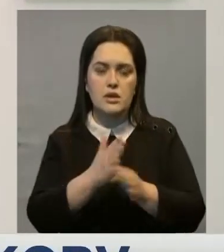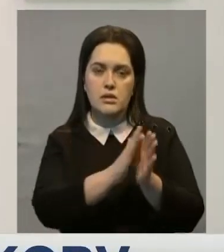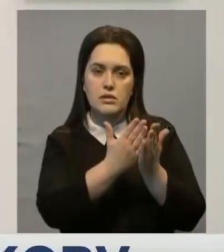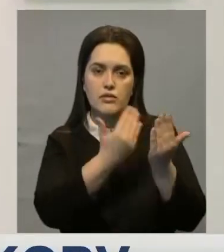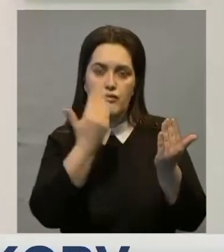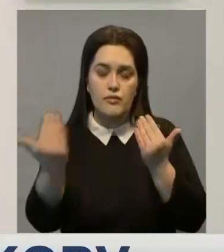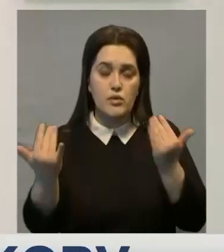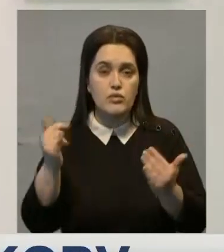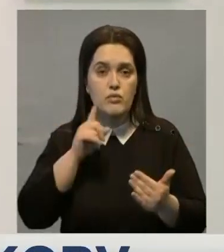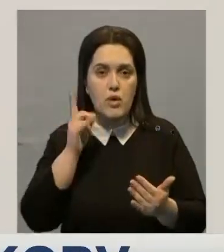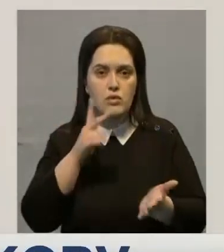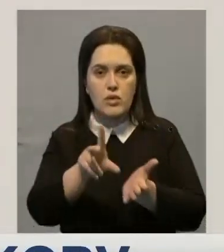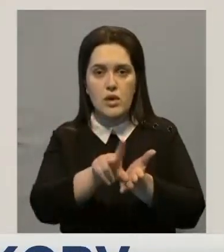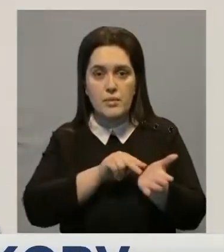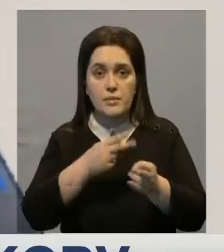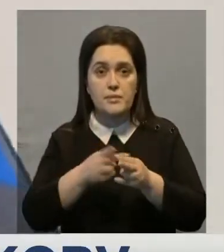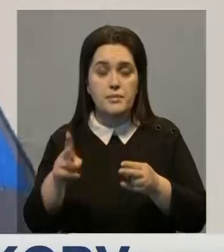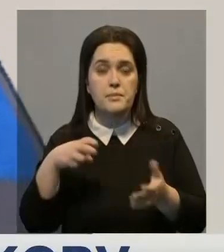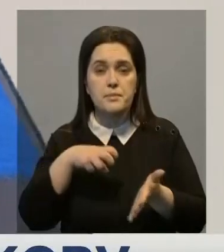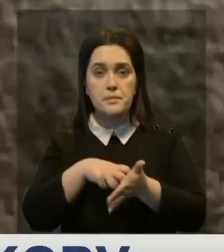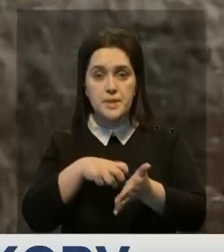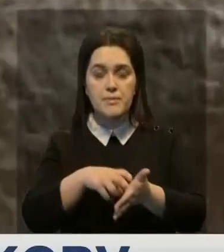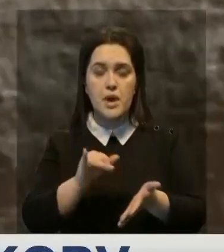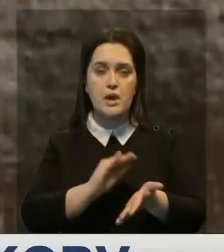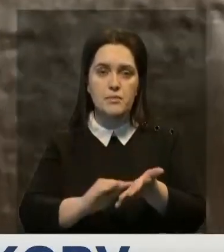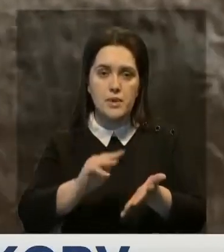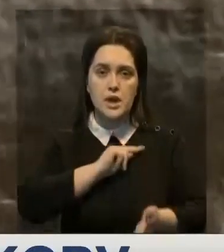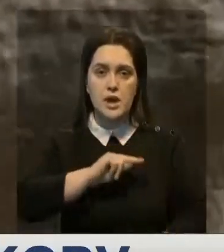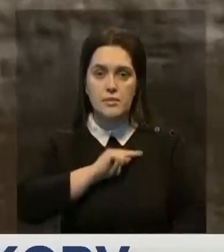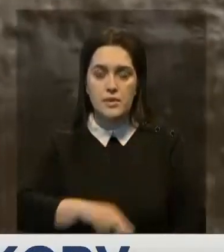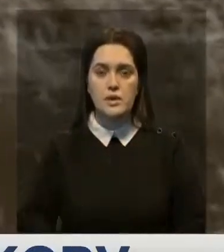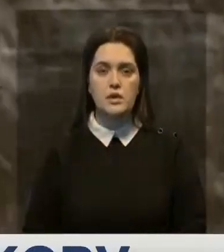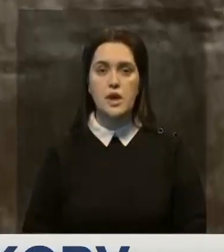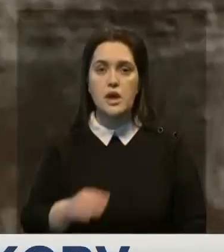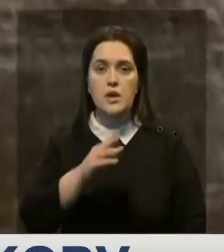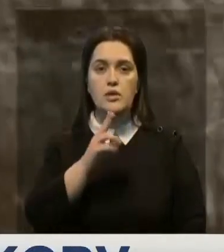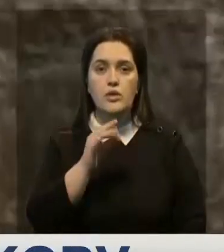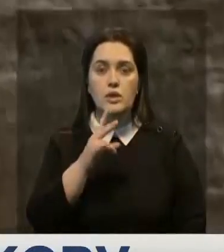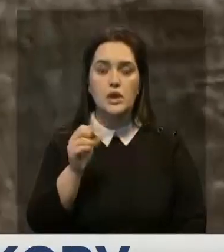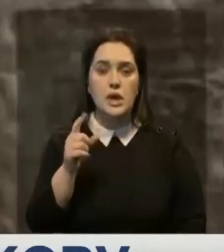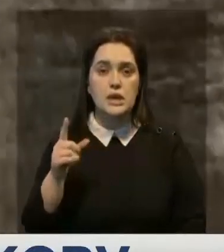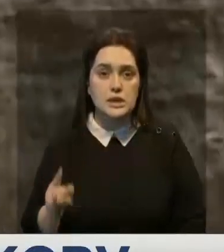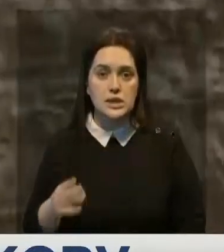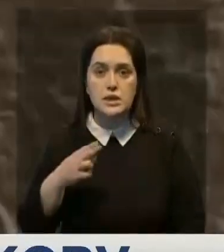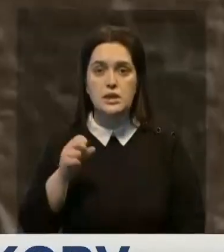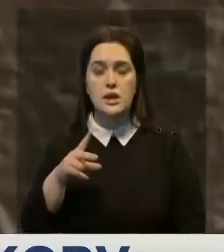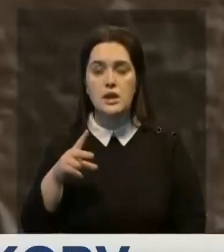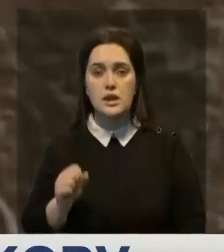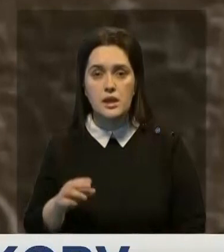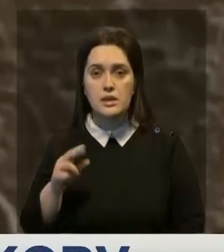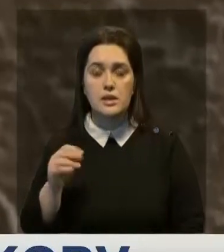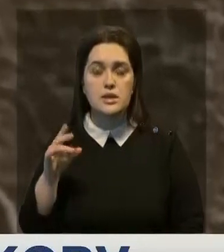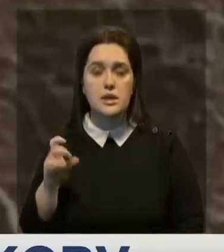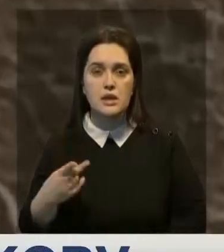должна брать пример с этого человека в плане письма и работы. Жескик, Куэнельназе, Парасат Сыры, Дала Дастан – это лишь